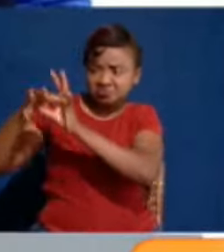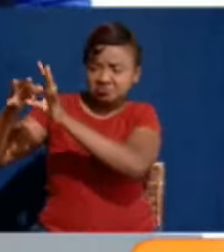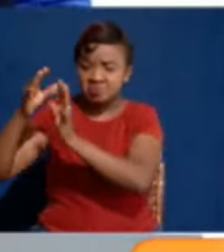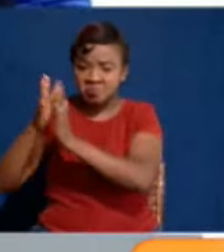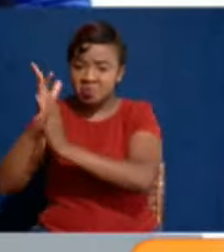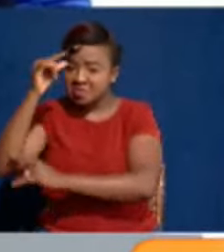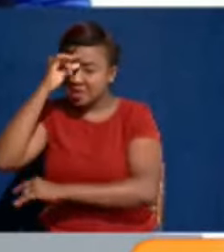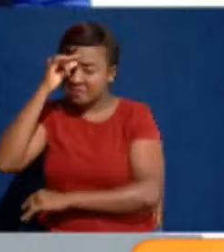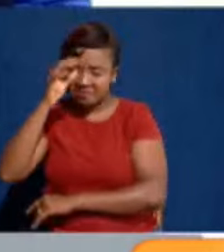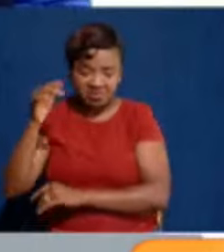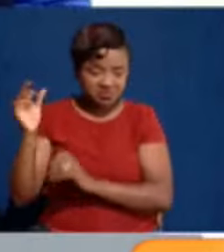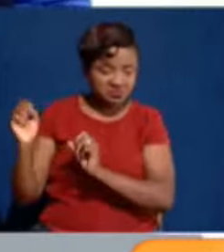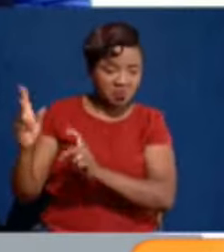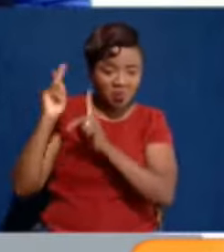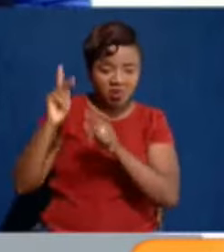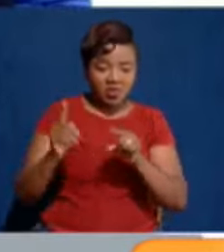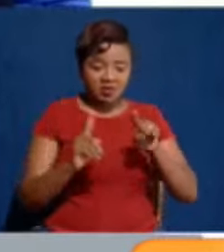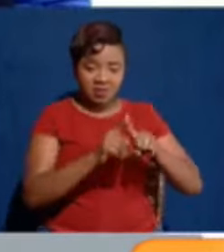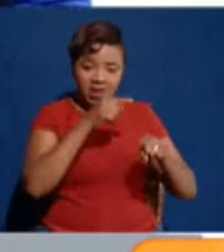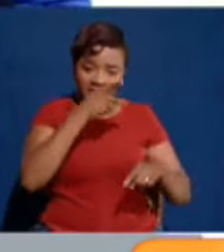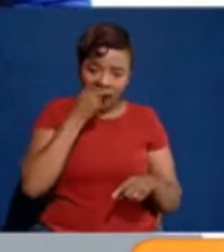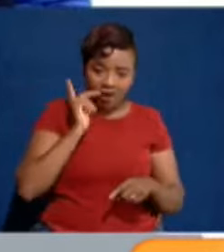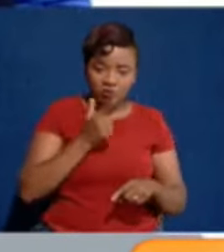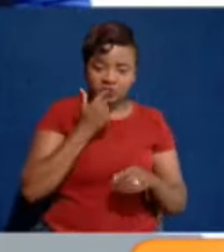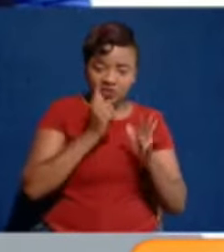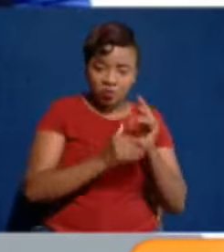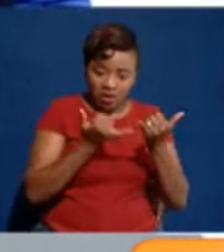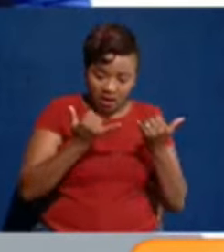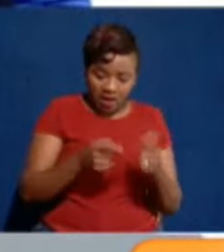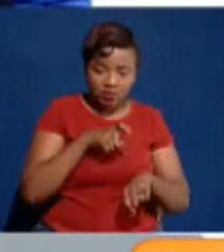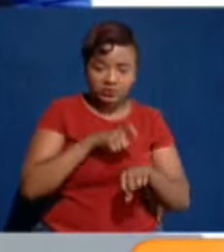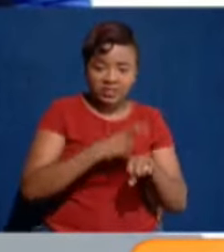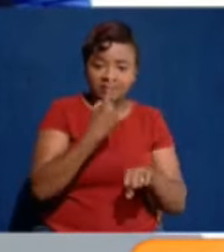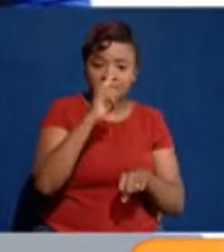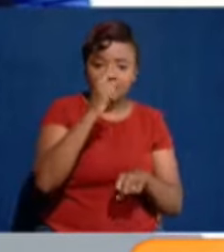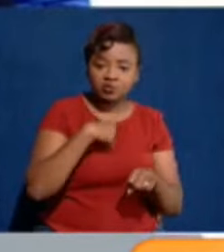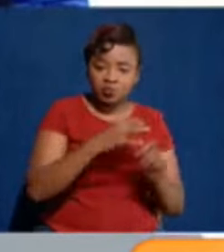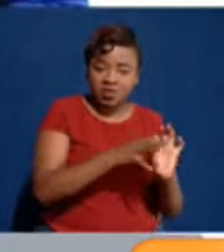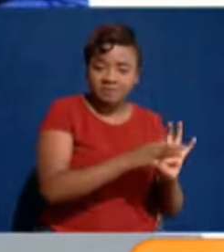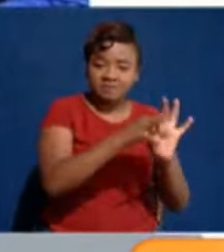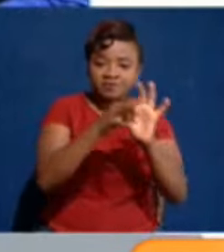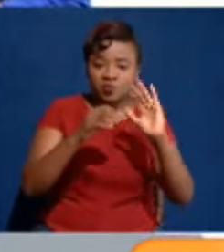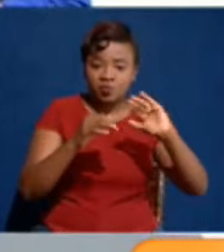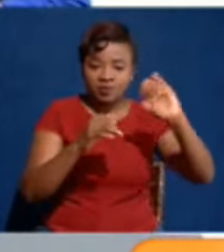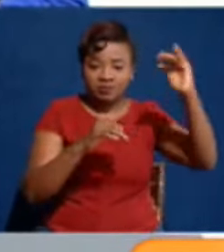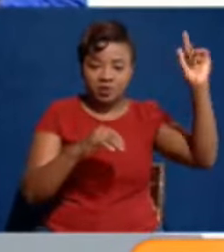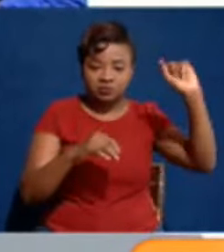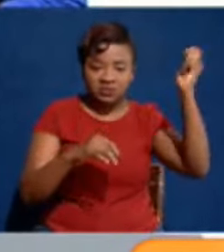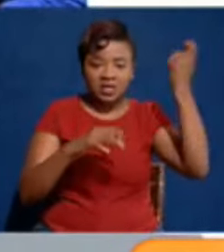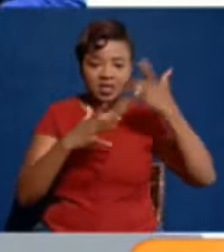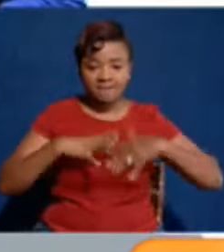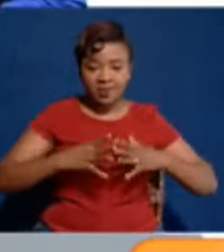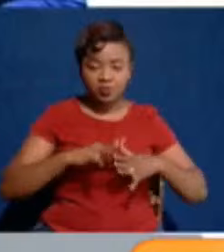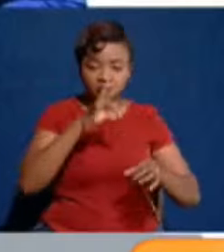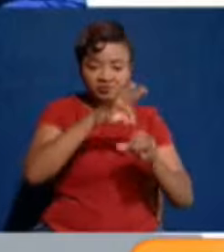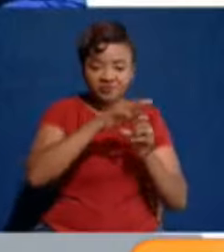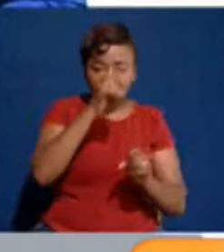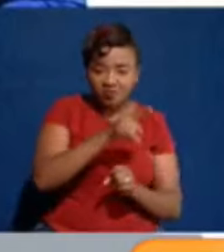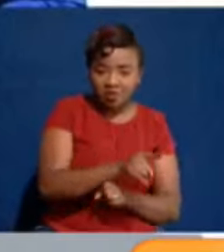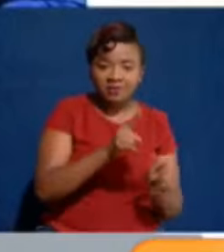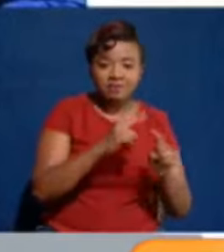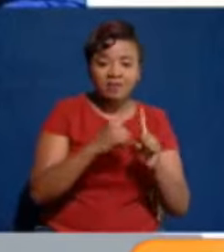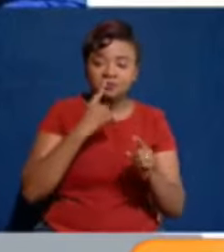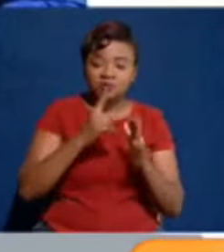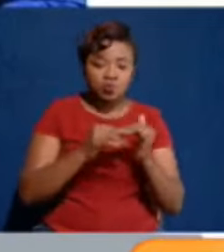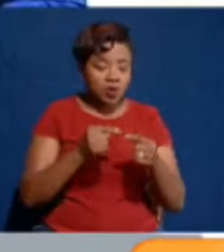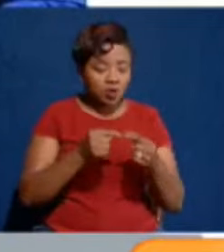serikali. Naam, Kalonzo pia akisema kwamba wakati mwafaka umefika kuungana na jamii za Mlima Kenya kumpigia kura Kalonzo. Aidha wamesema watapinga